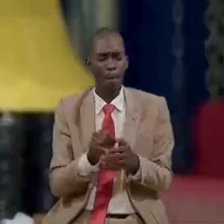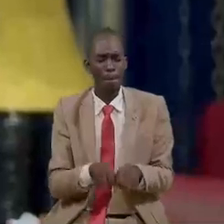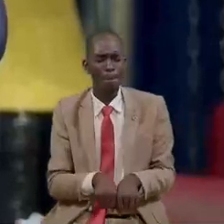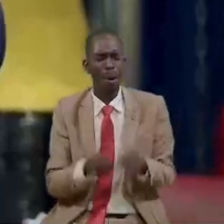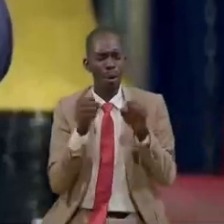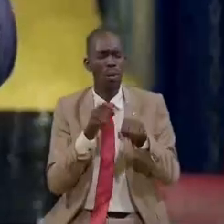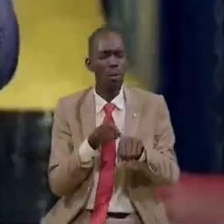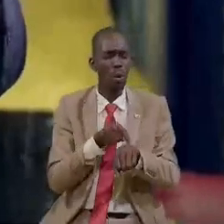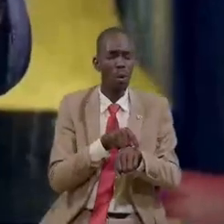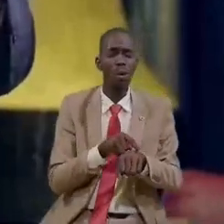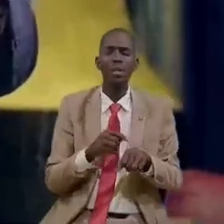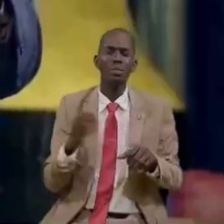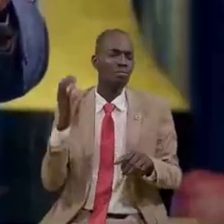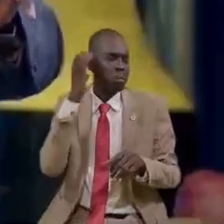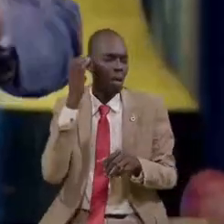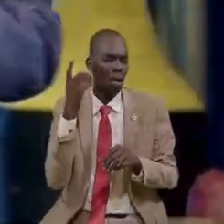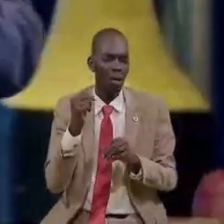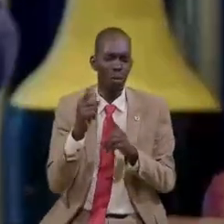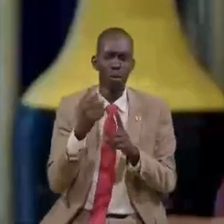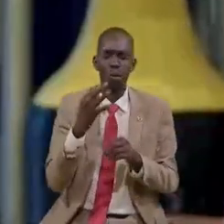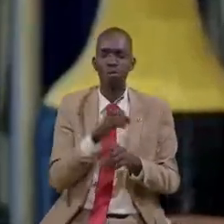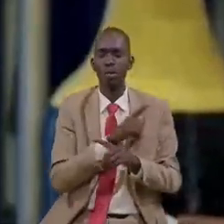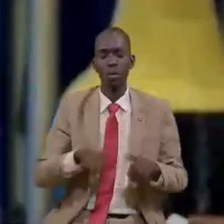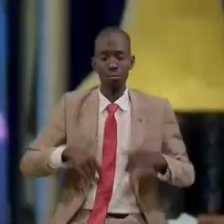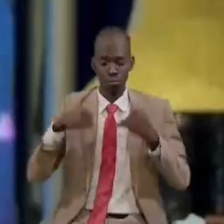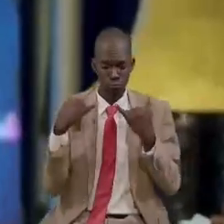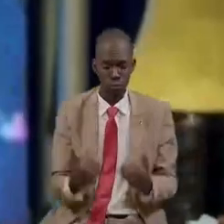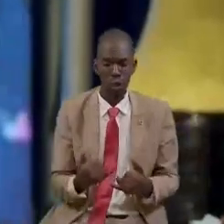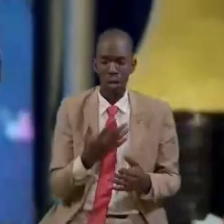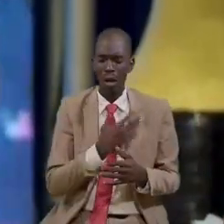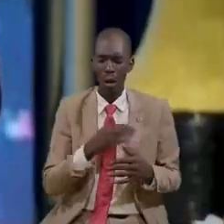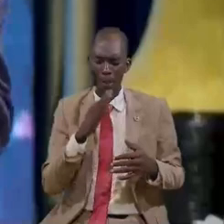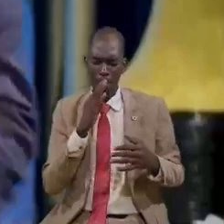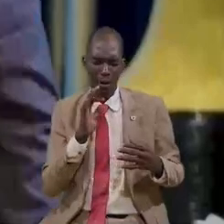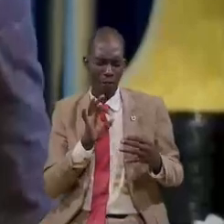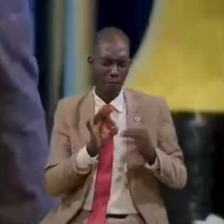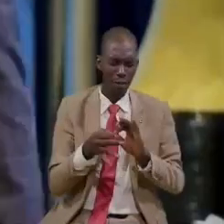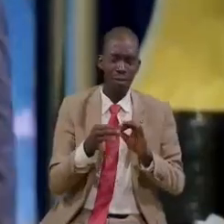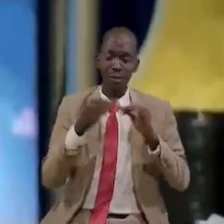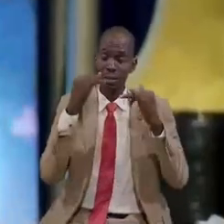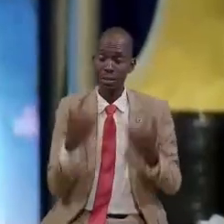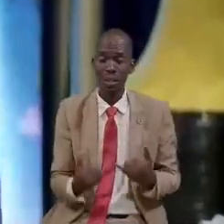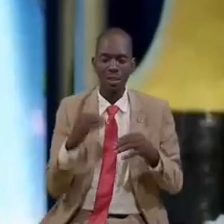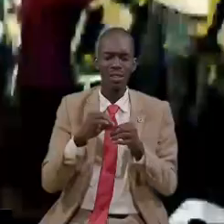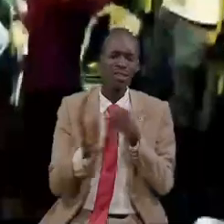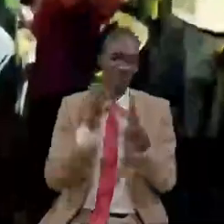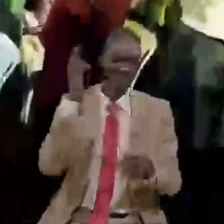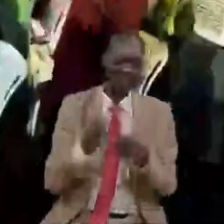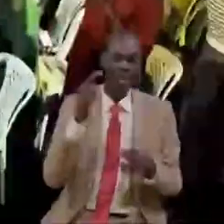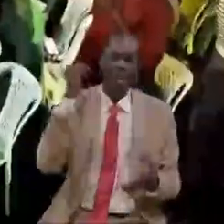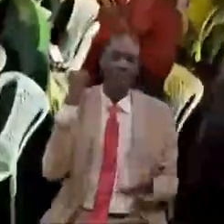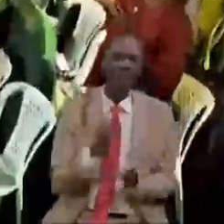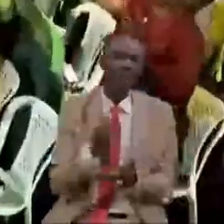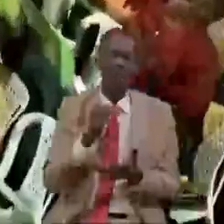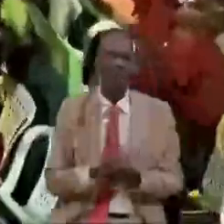cassés, écoutez la parole du Seigneur. Soyez guéris, joyeux, soudez-vous, soyez guéris au nom